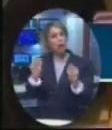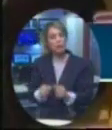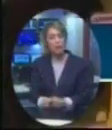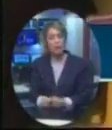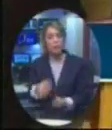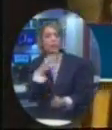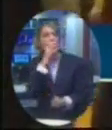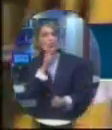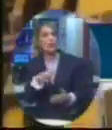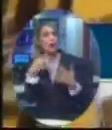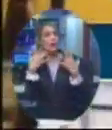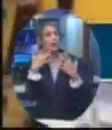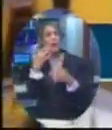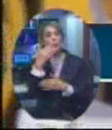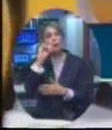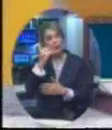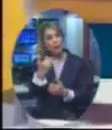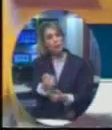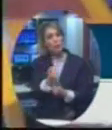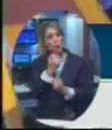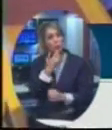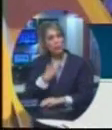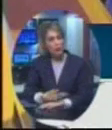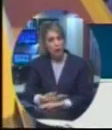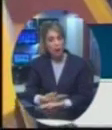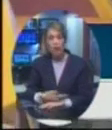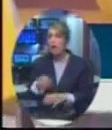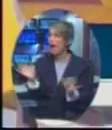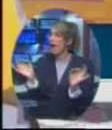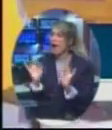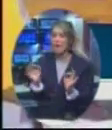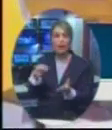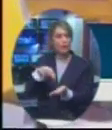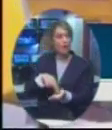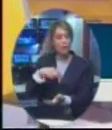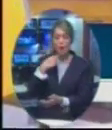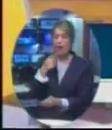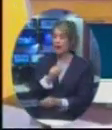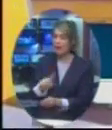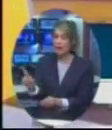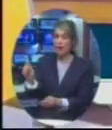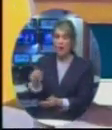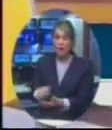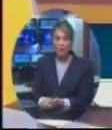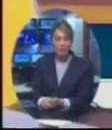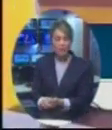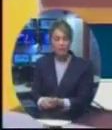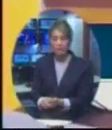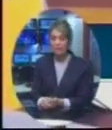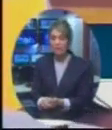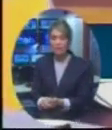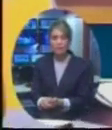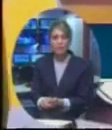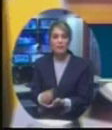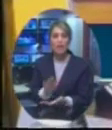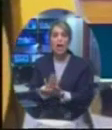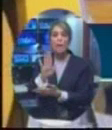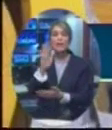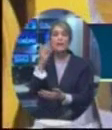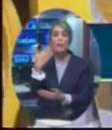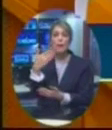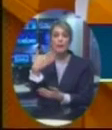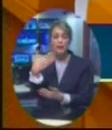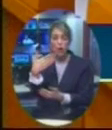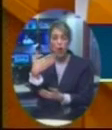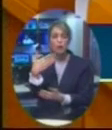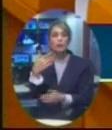שכן תמכו בישראל? אף אחת לא קמה להגן עלינו. אף אחת. היו איזה 15 מדינות שקפצו, ואתם